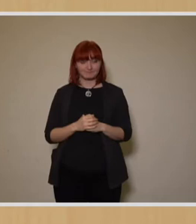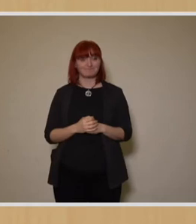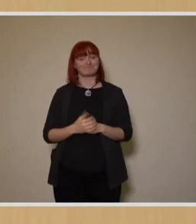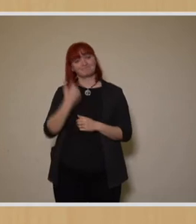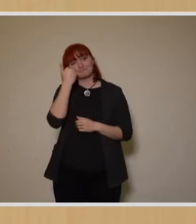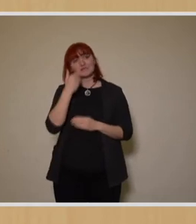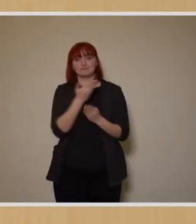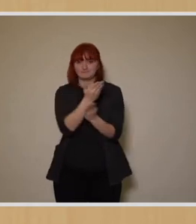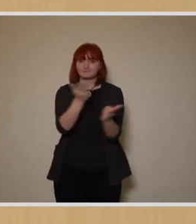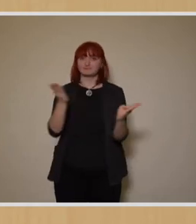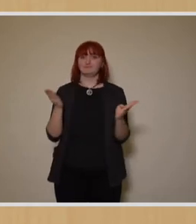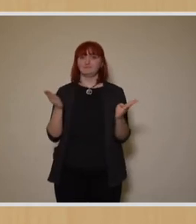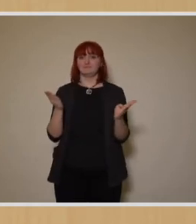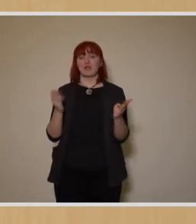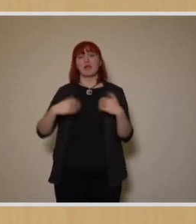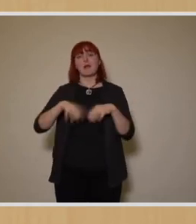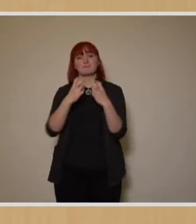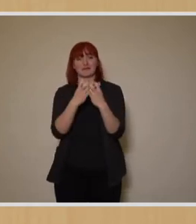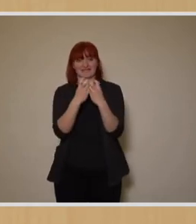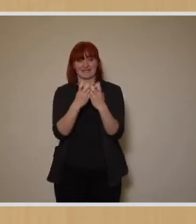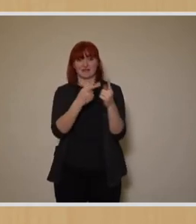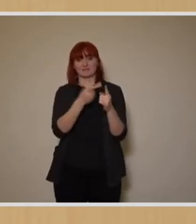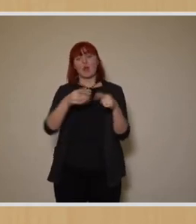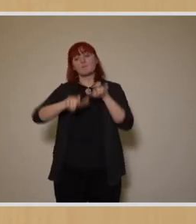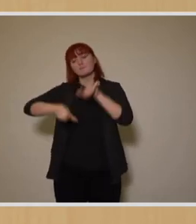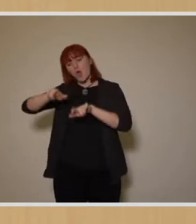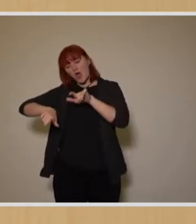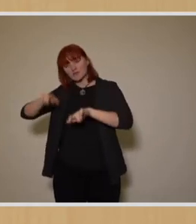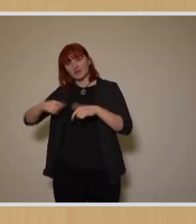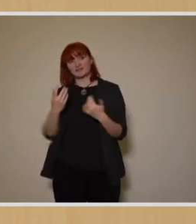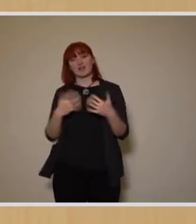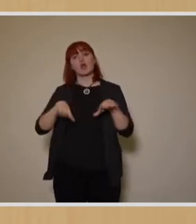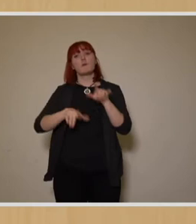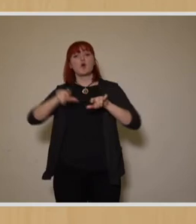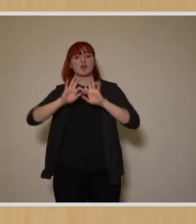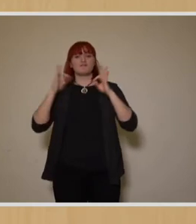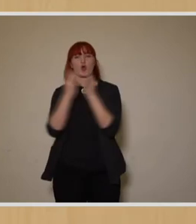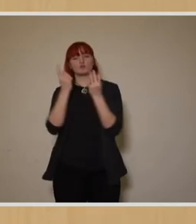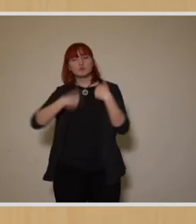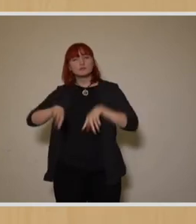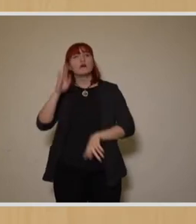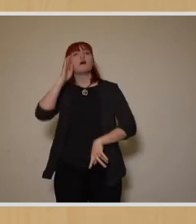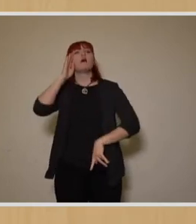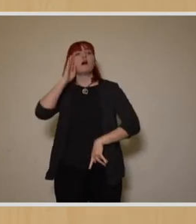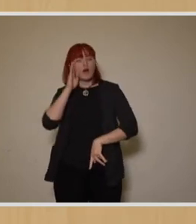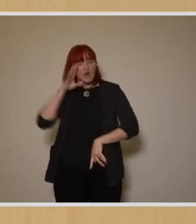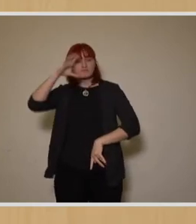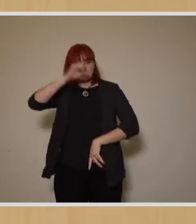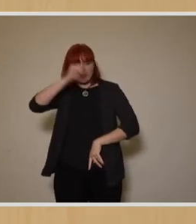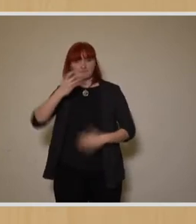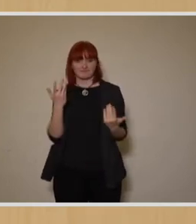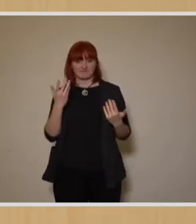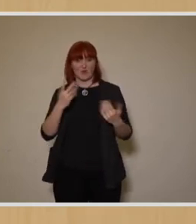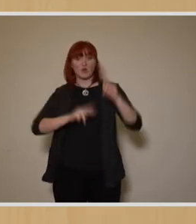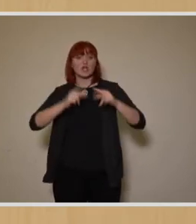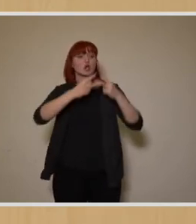des Stadtrates, den Bürgerinnen und Bürgern im Rahmen des Bürgerforums zuzuhören, mit ihnen die verschiedenen